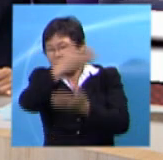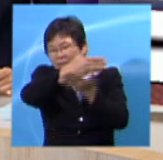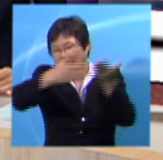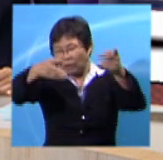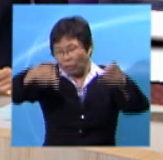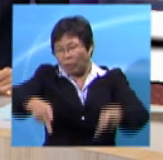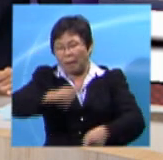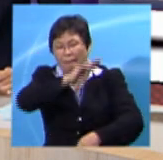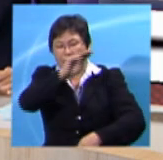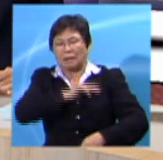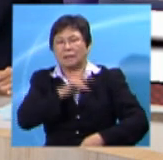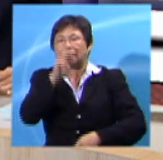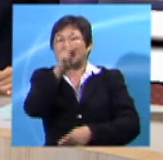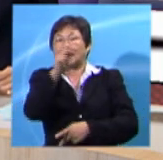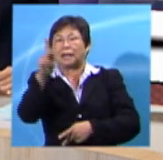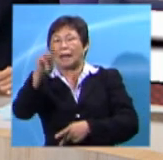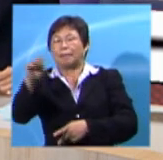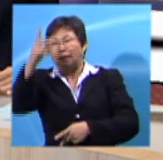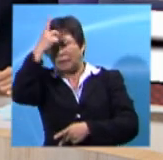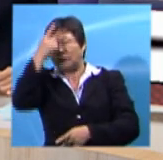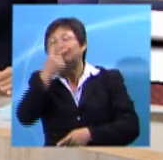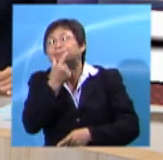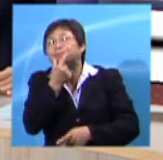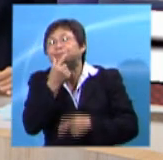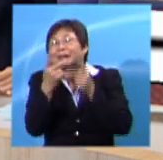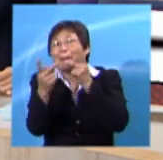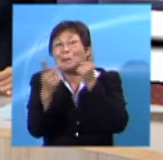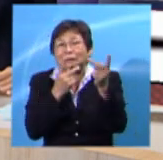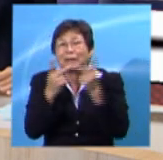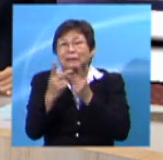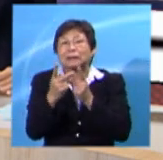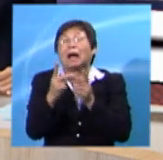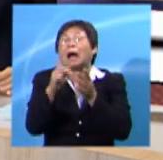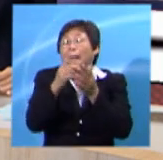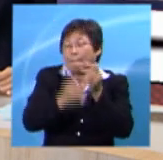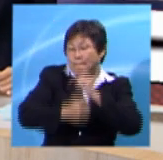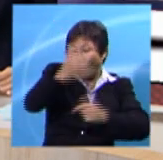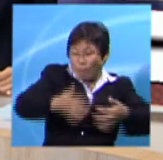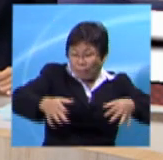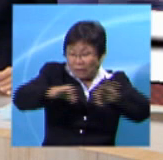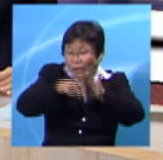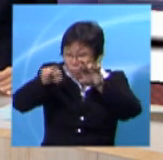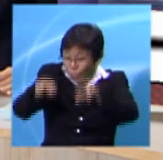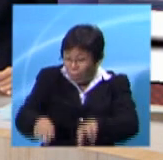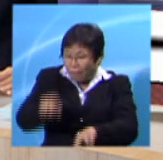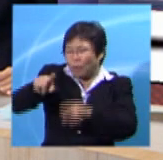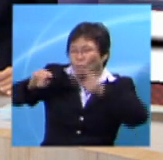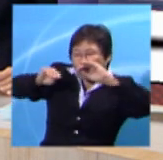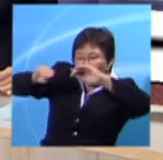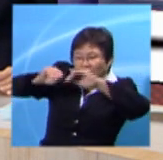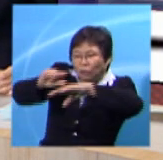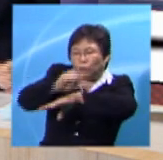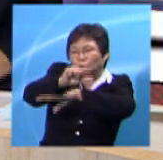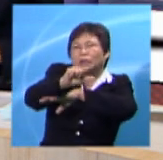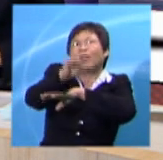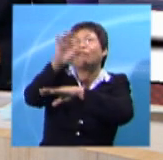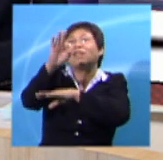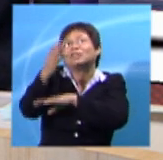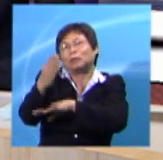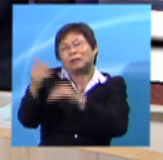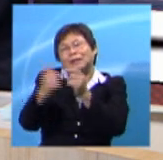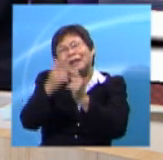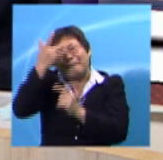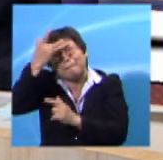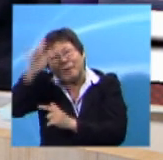pihak menteri komunikasi dan multimedia Datuk Seri Ahmad shabri Chik berkata apa yang penting rakyat perlu dididik menggunakan laman sosial dengan